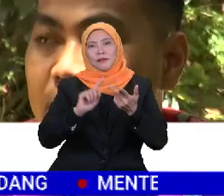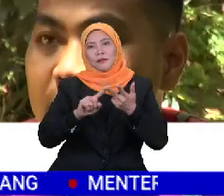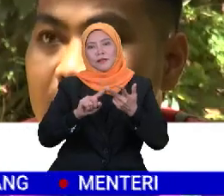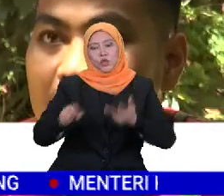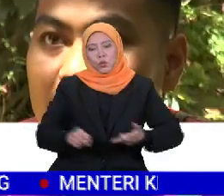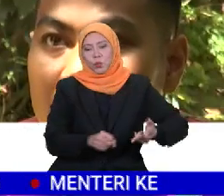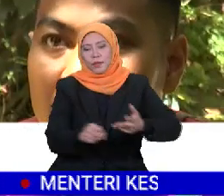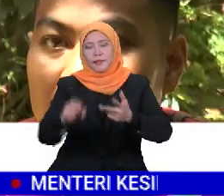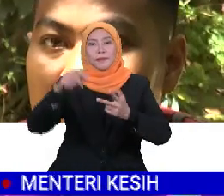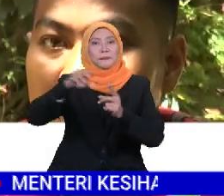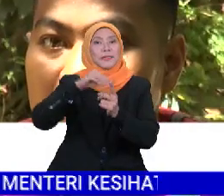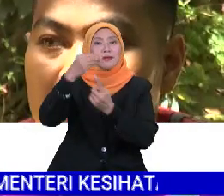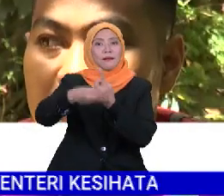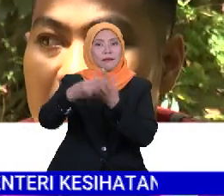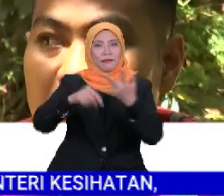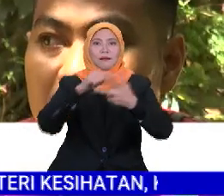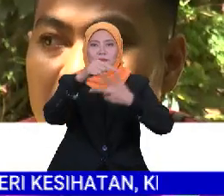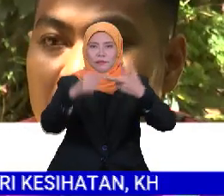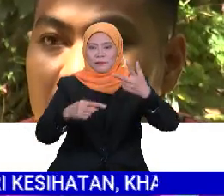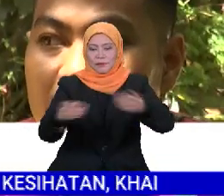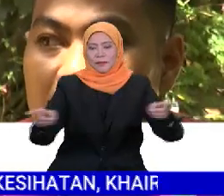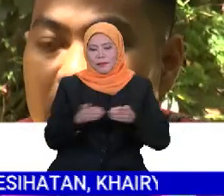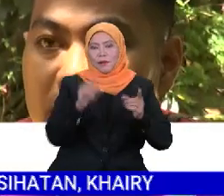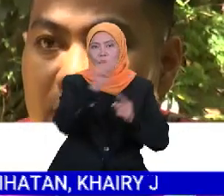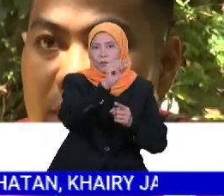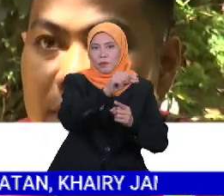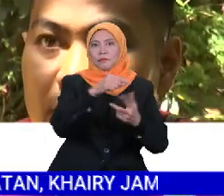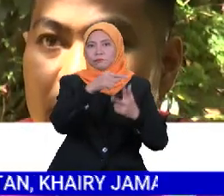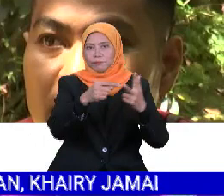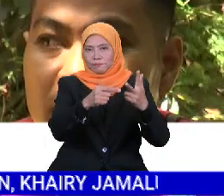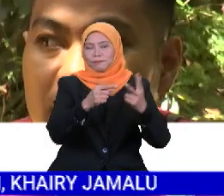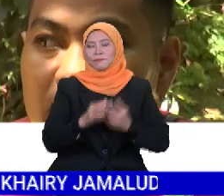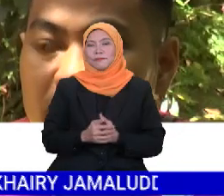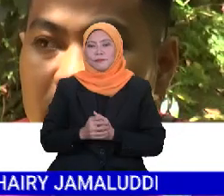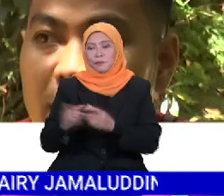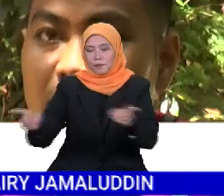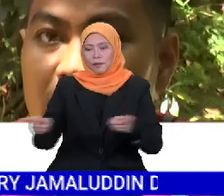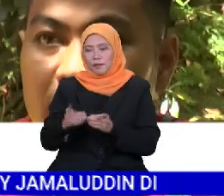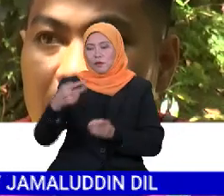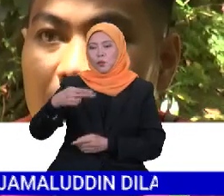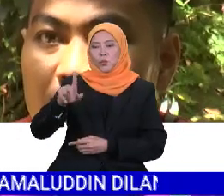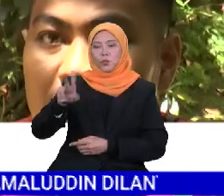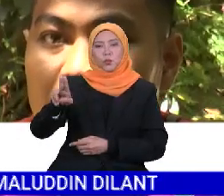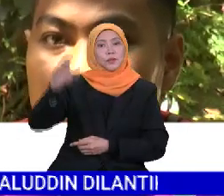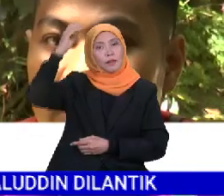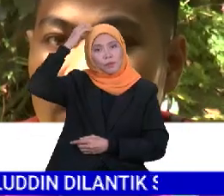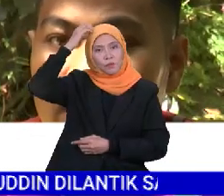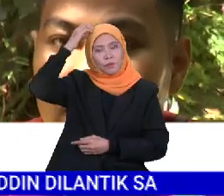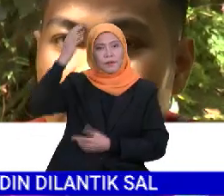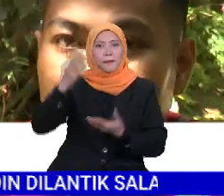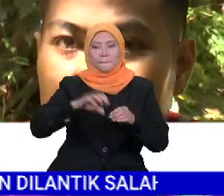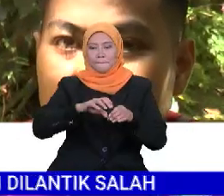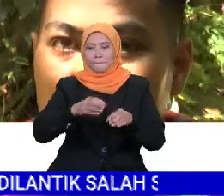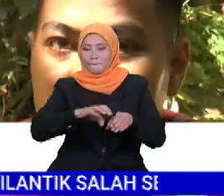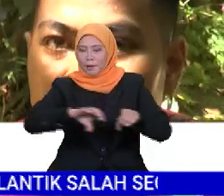Sungai Pisang, ya, itu di daerah Gombak lah. Kalau masa contohnya kalau di daerah Hulu Selangor, sepanjang daripada Batang